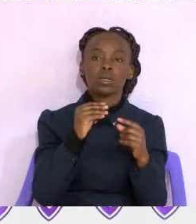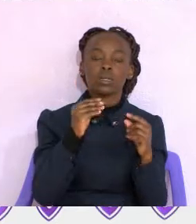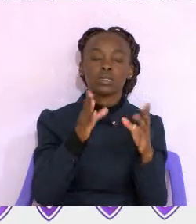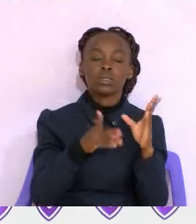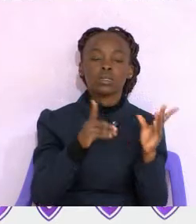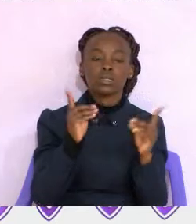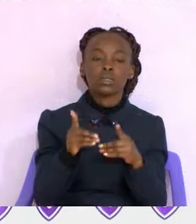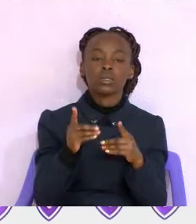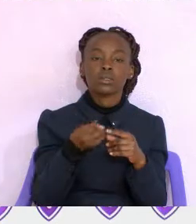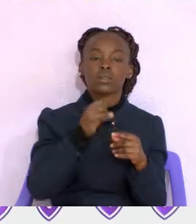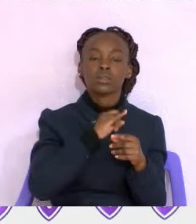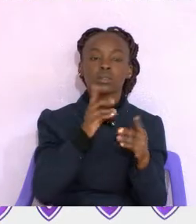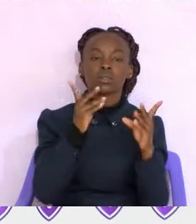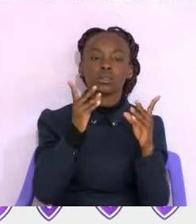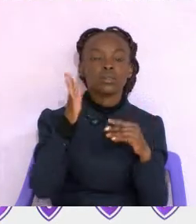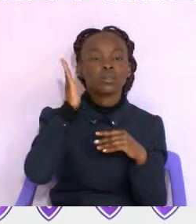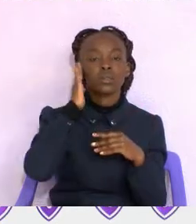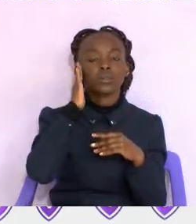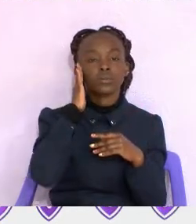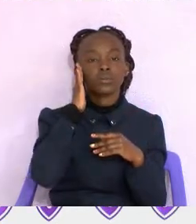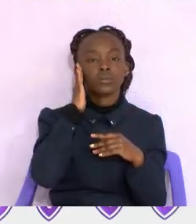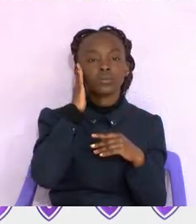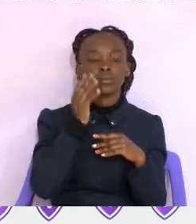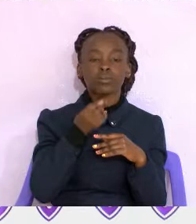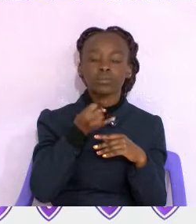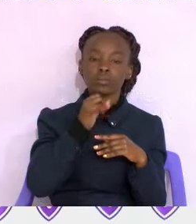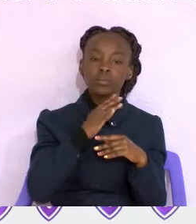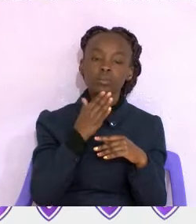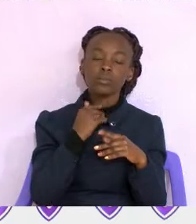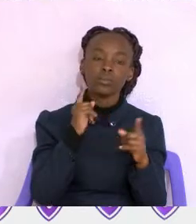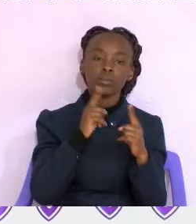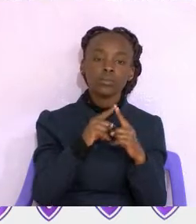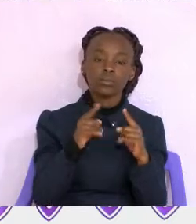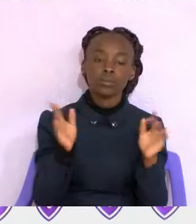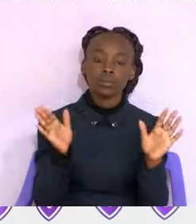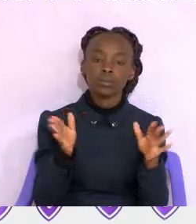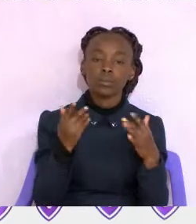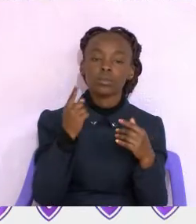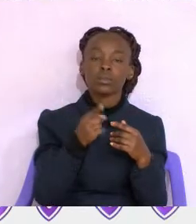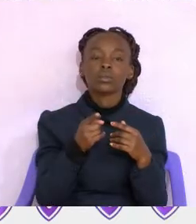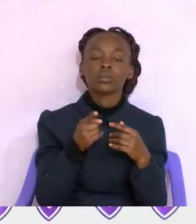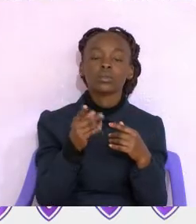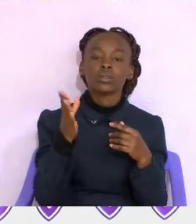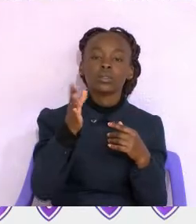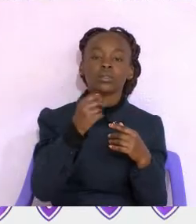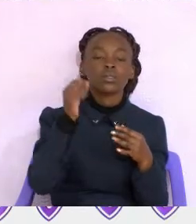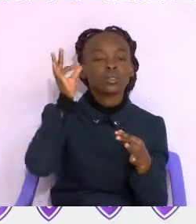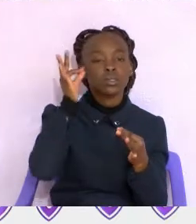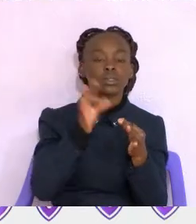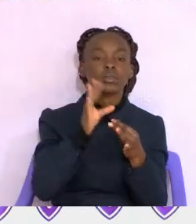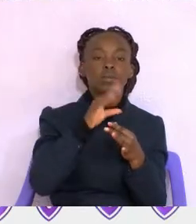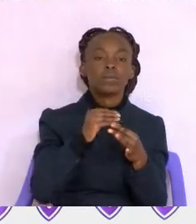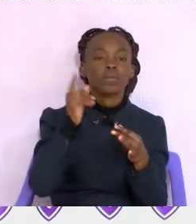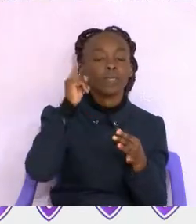utatenda. Ninajua. Na kwa hiyo nataka nikakutie moyo msikilizaji, mtazamaji, kwamba shika imani na ukaamini